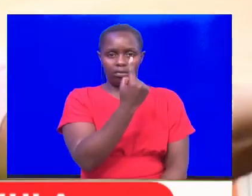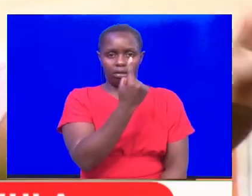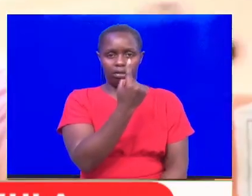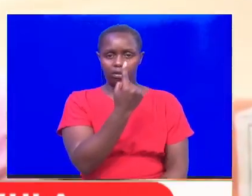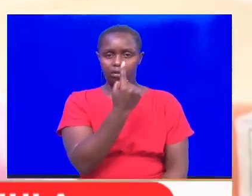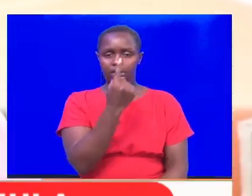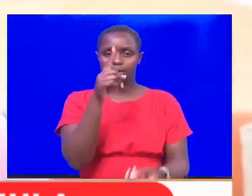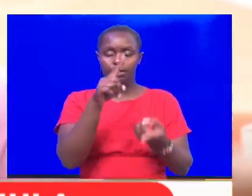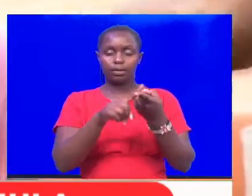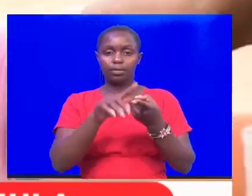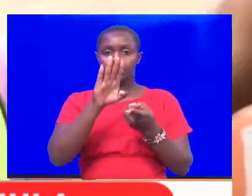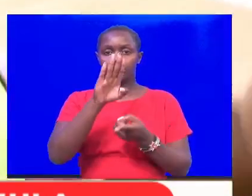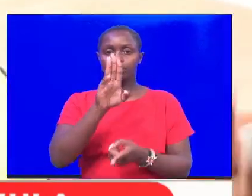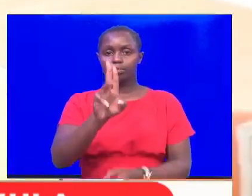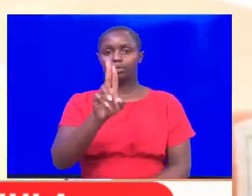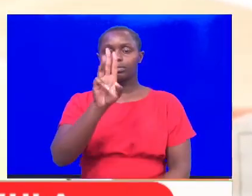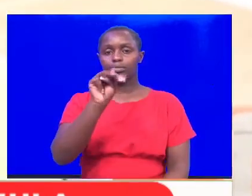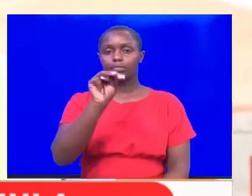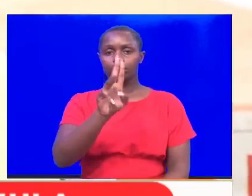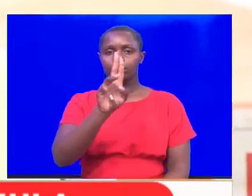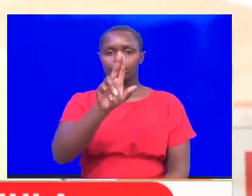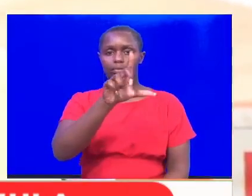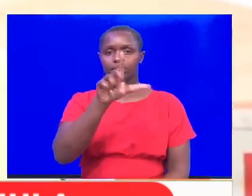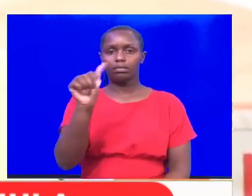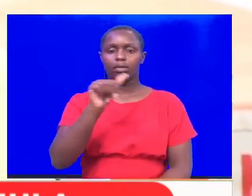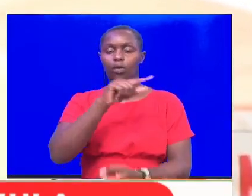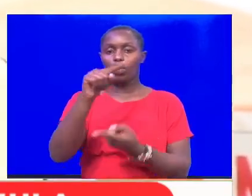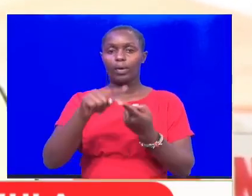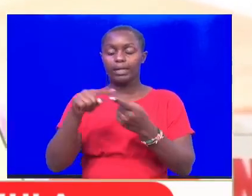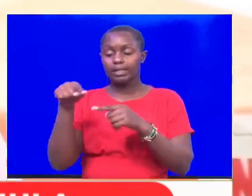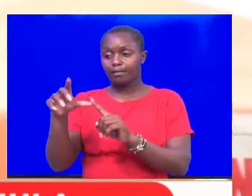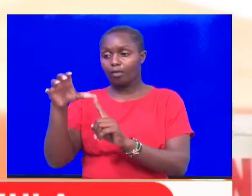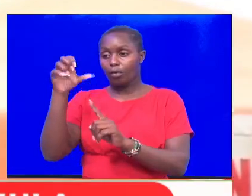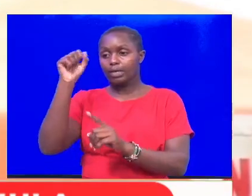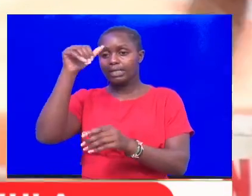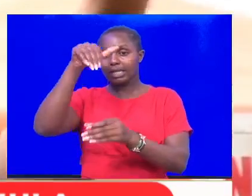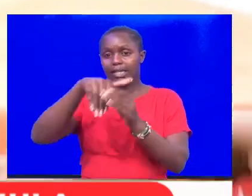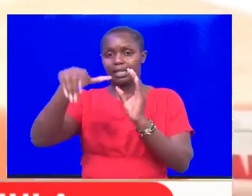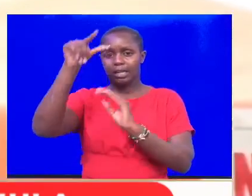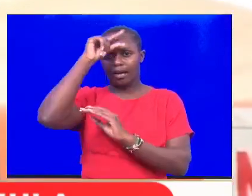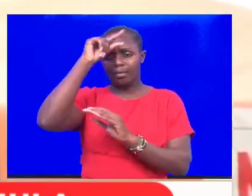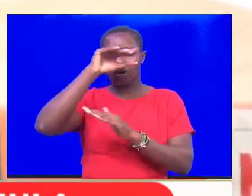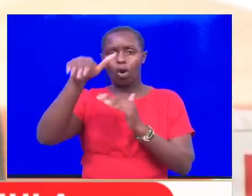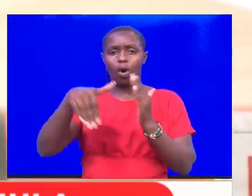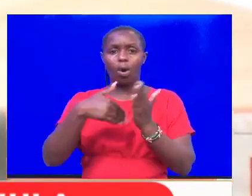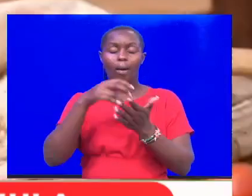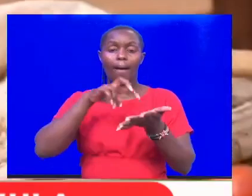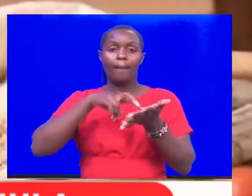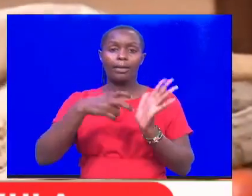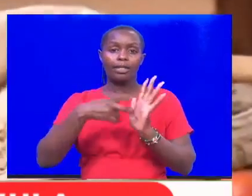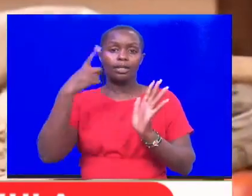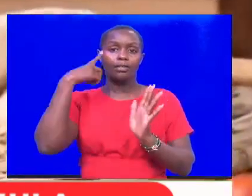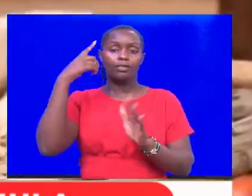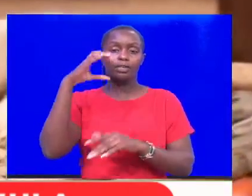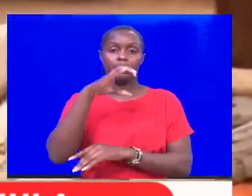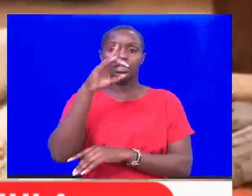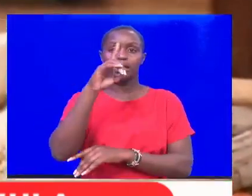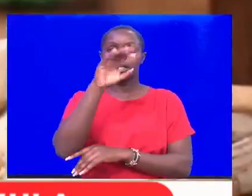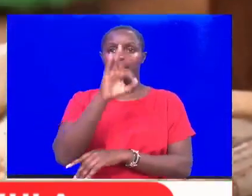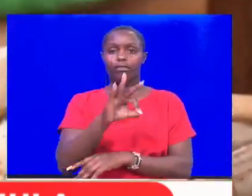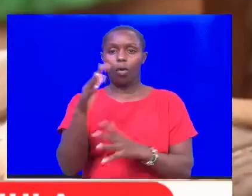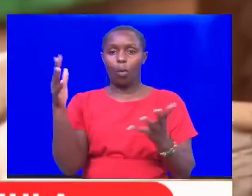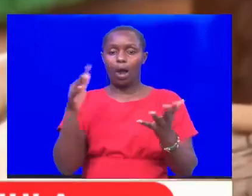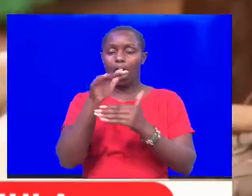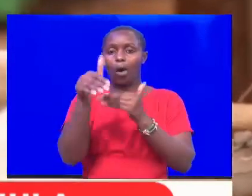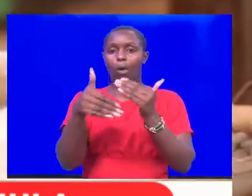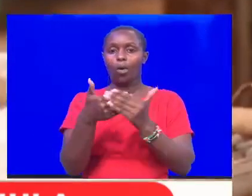yeye akiwa serikali. Hakuna, not a shilling. Miradi yote ilikuwa ya CDF ambayo kila mtu